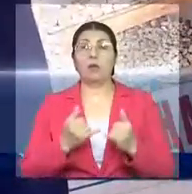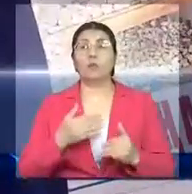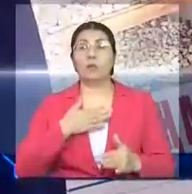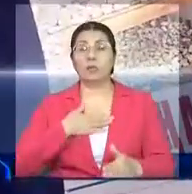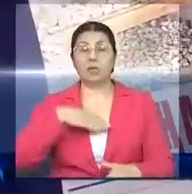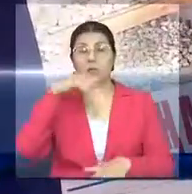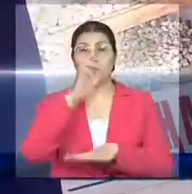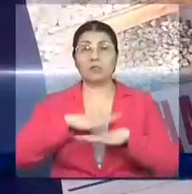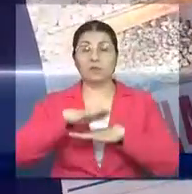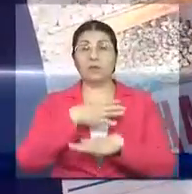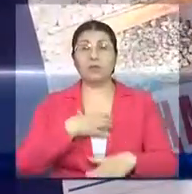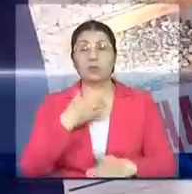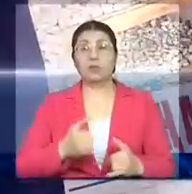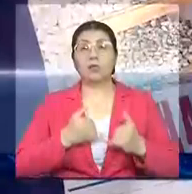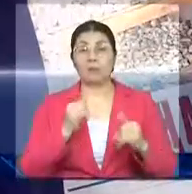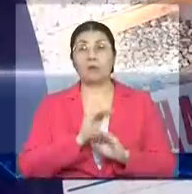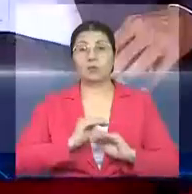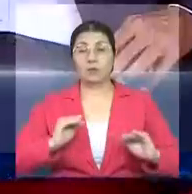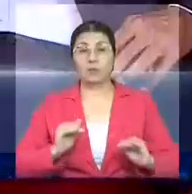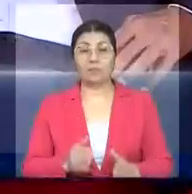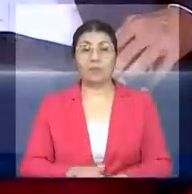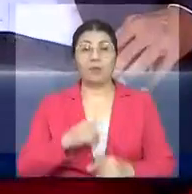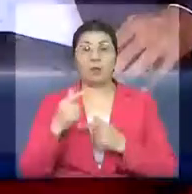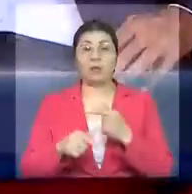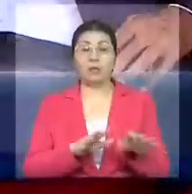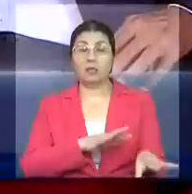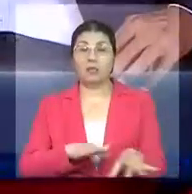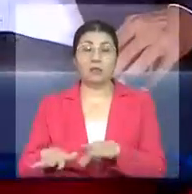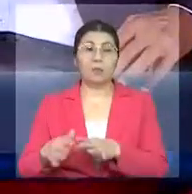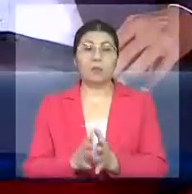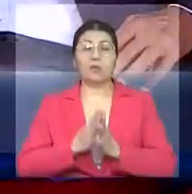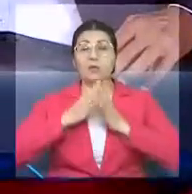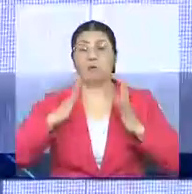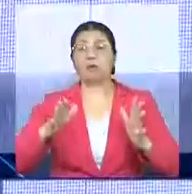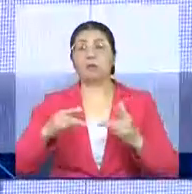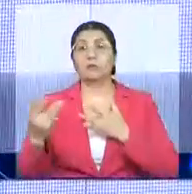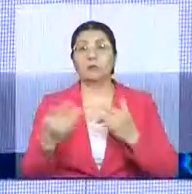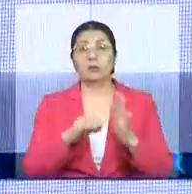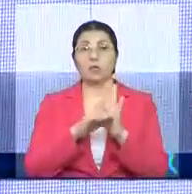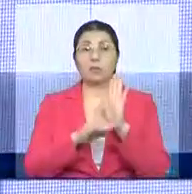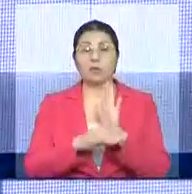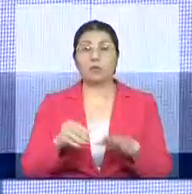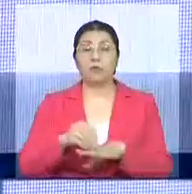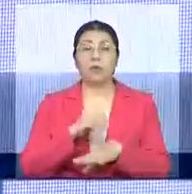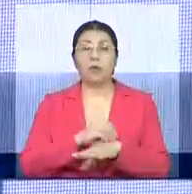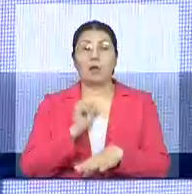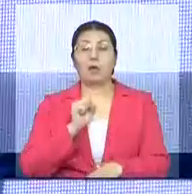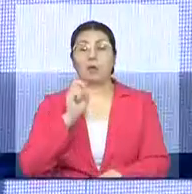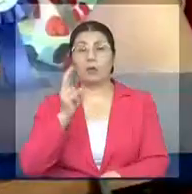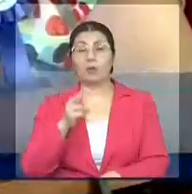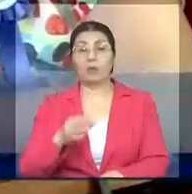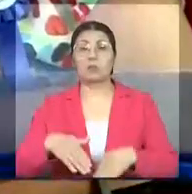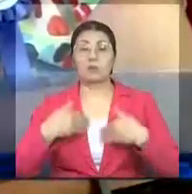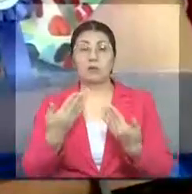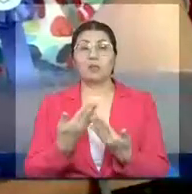Особенно важна эта встреча для подрастающего поколения. Далее мероприятие продолжилось обширной концертной программой. Аким района Айбек Купенов поздравил коллектив